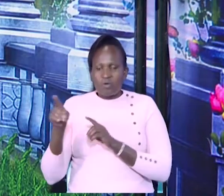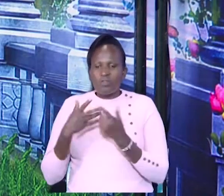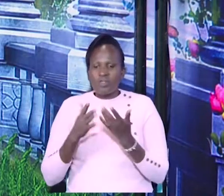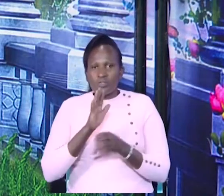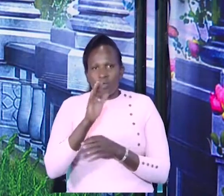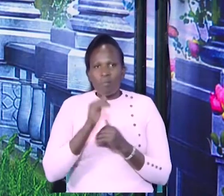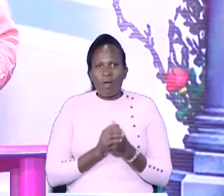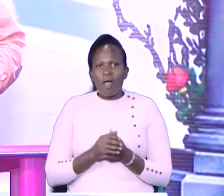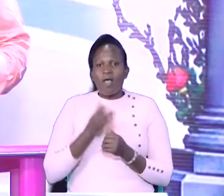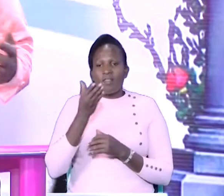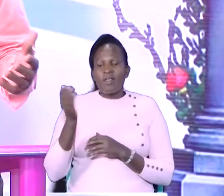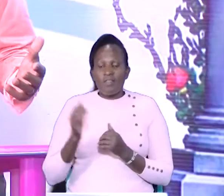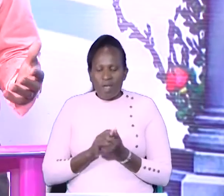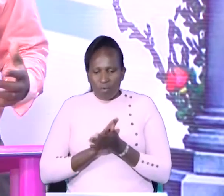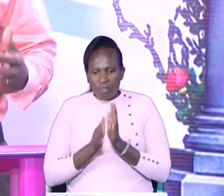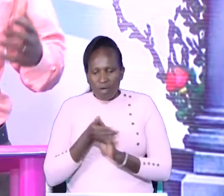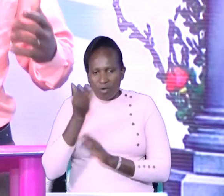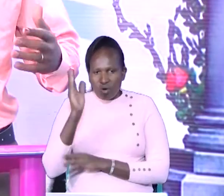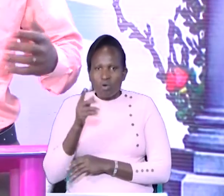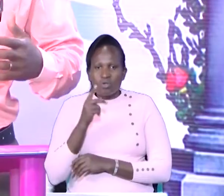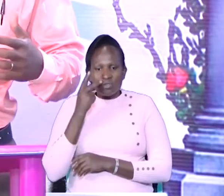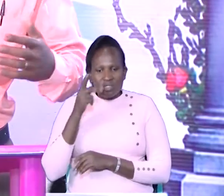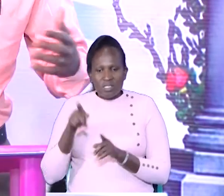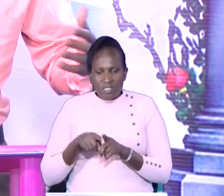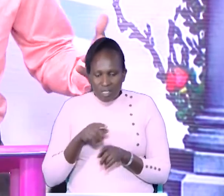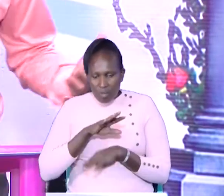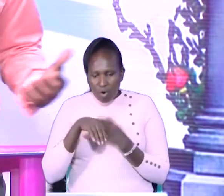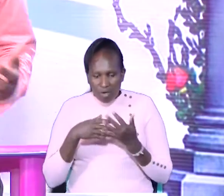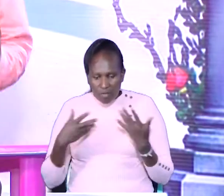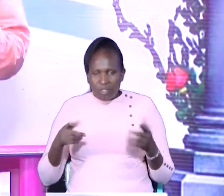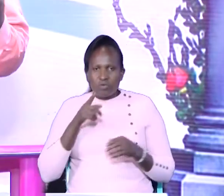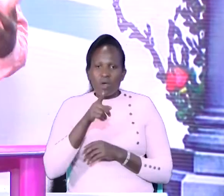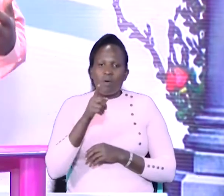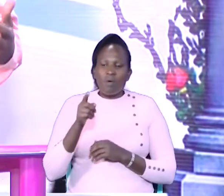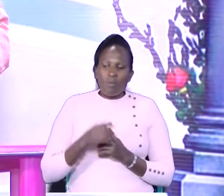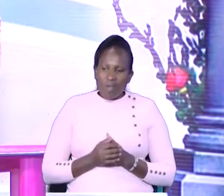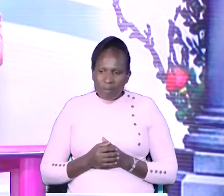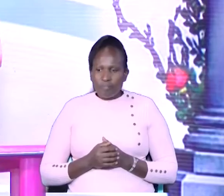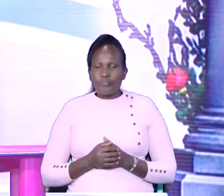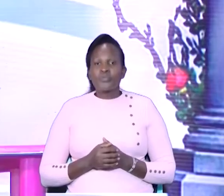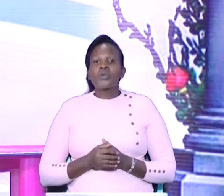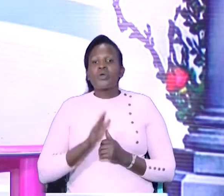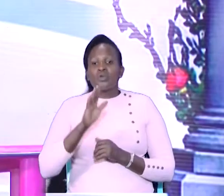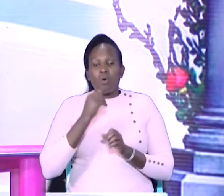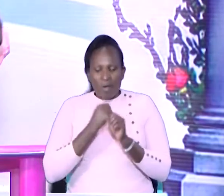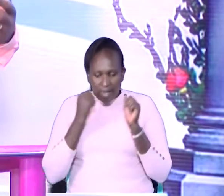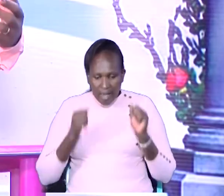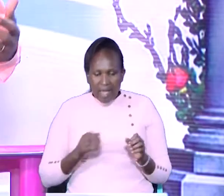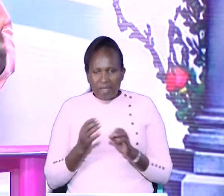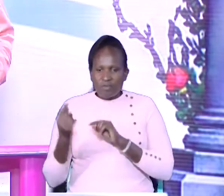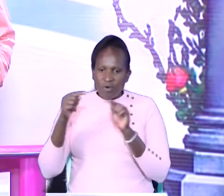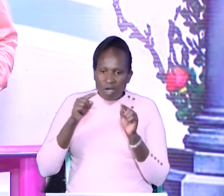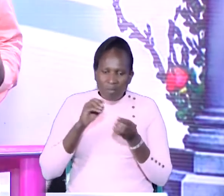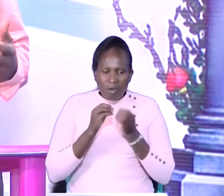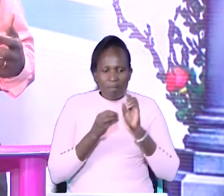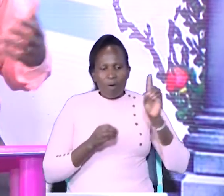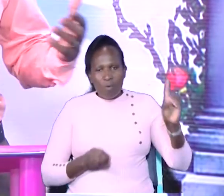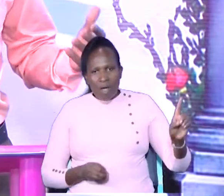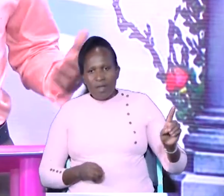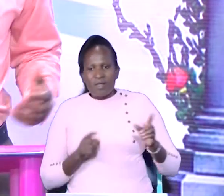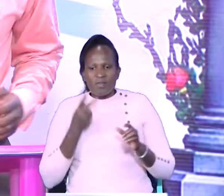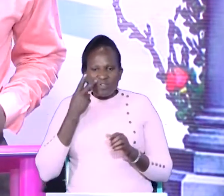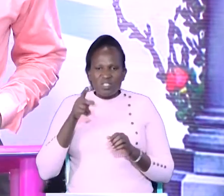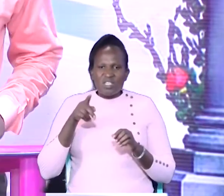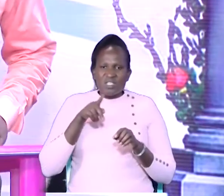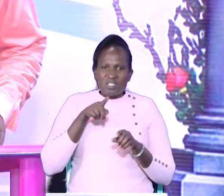yako pale bila Mungu, ulikuwa unaona kama mambo yote ni wewe, ni bidii yako. Kama unakuja number one, unaona